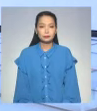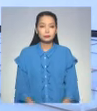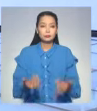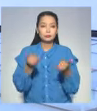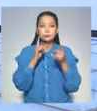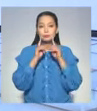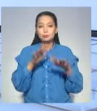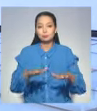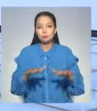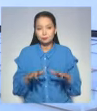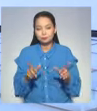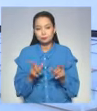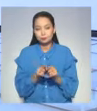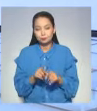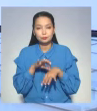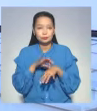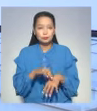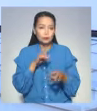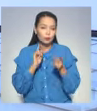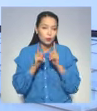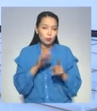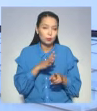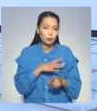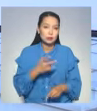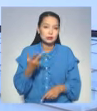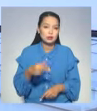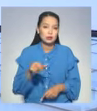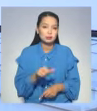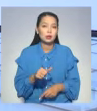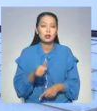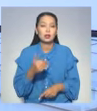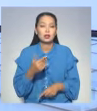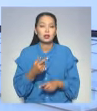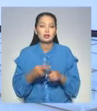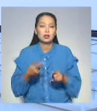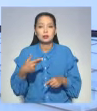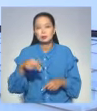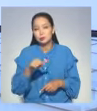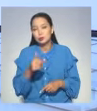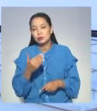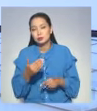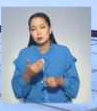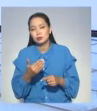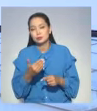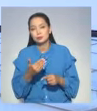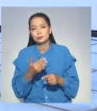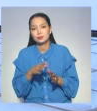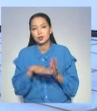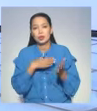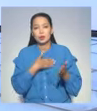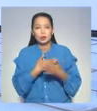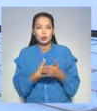Бүгін парламент палаталарының бірлескен отырысы өтті. Жарты сағатқа созылған жиыннан кейін депутаттардың жазғы демалысқа